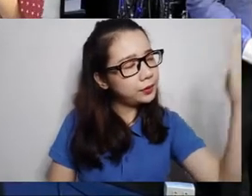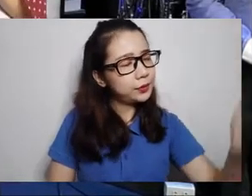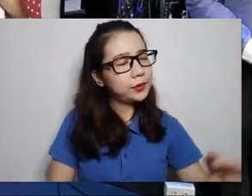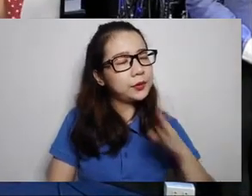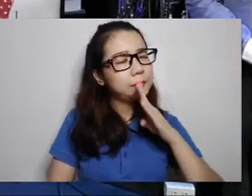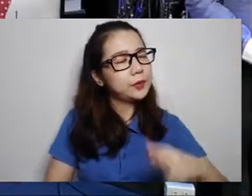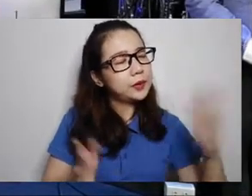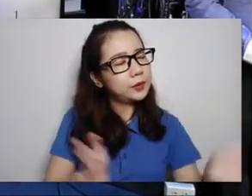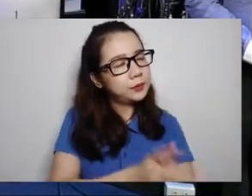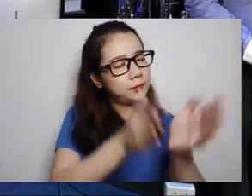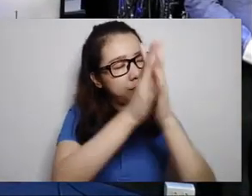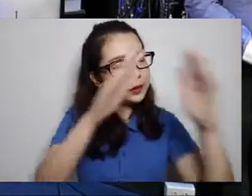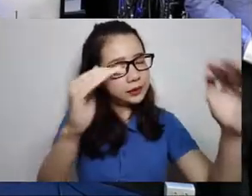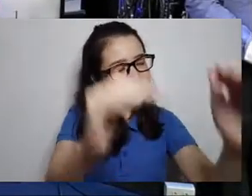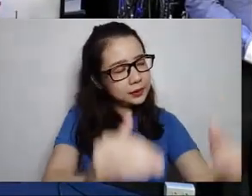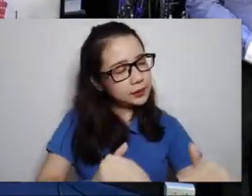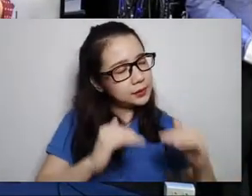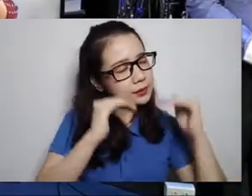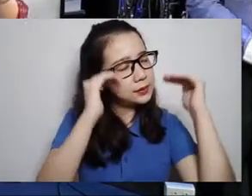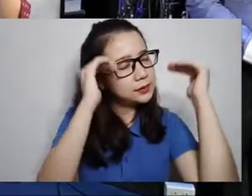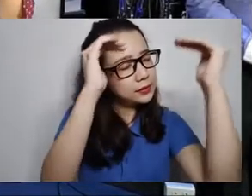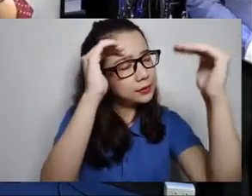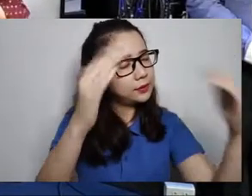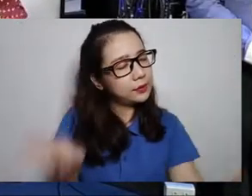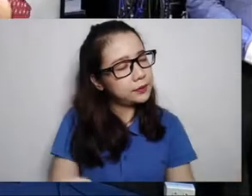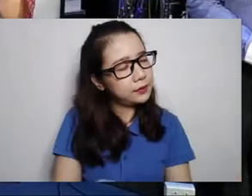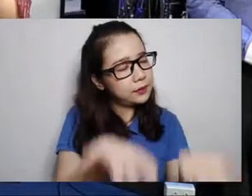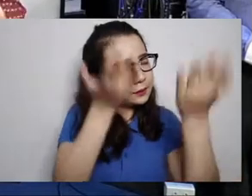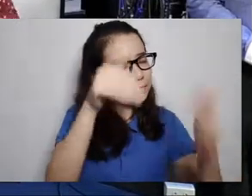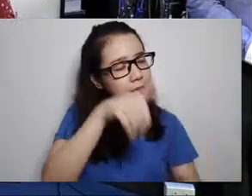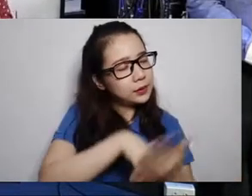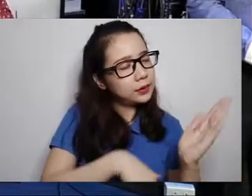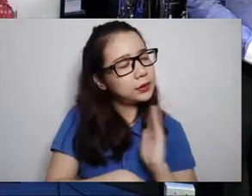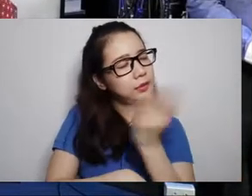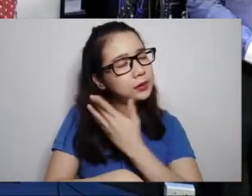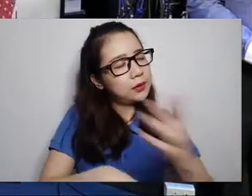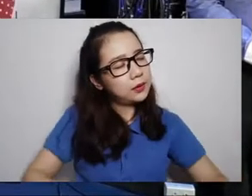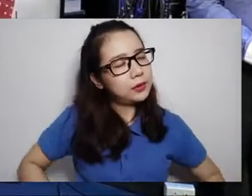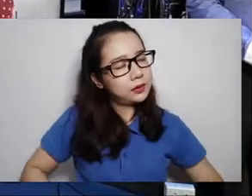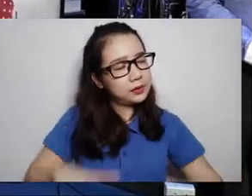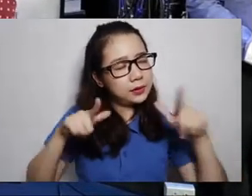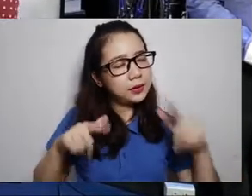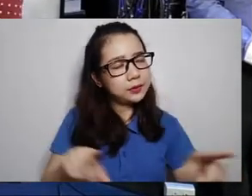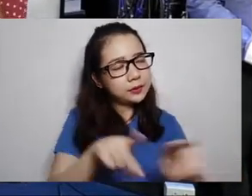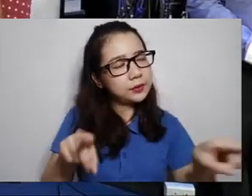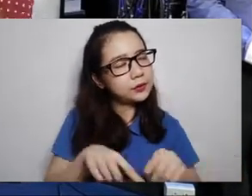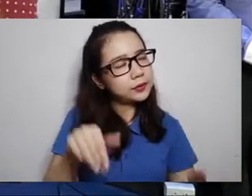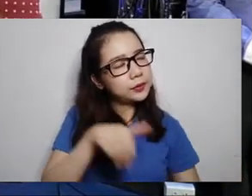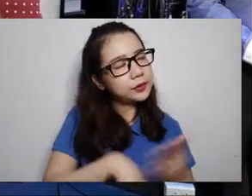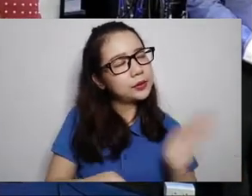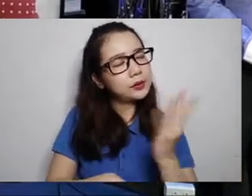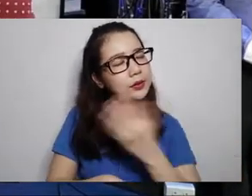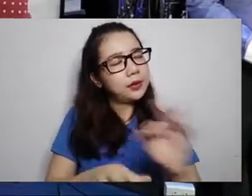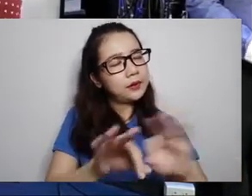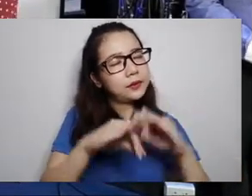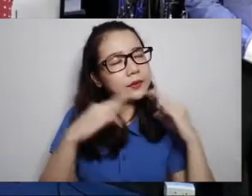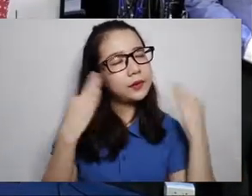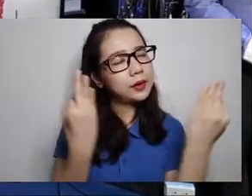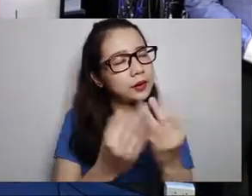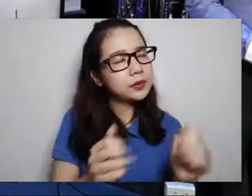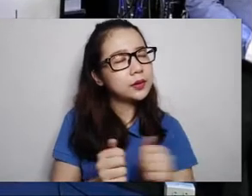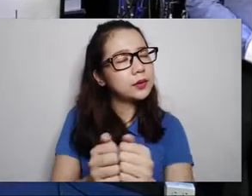labi, pawang ikaw lamang, O Diyos, sa aming mapapurihan at maitaas, at maitanghal, Panginoon, sa aming mga buhay at sa aming mga pamilya.